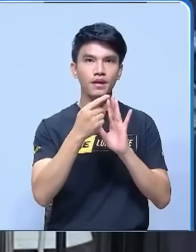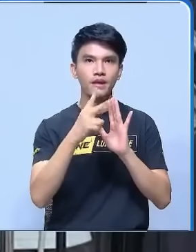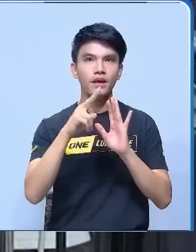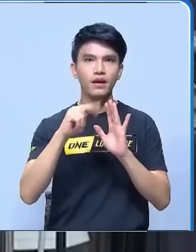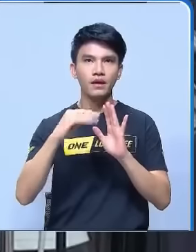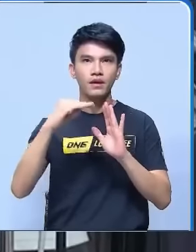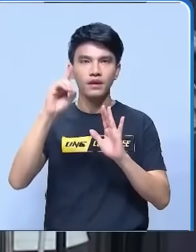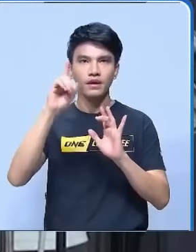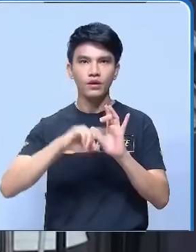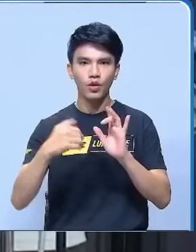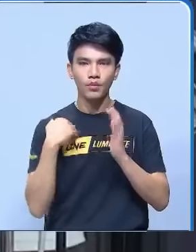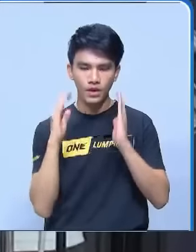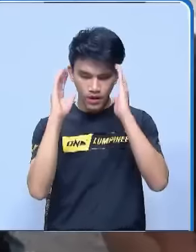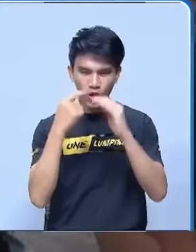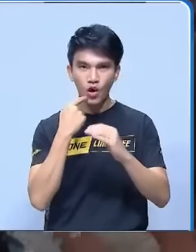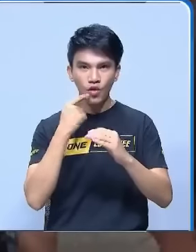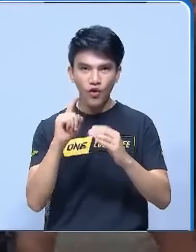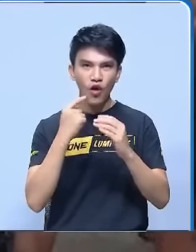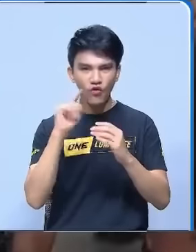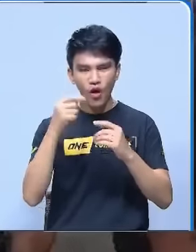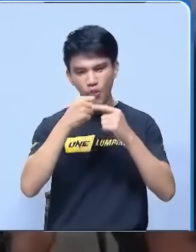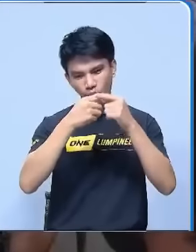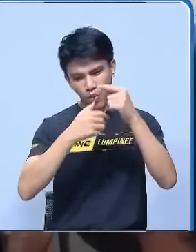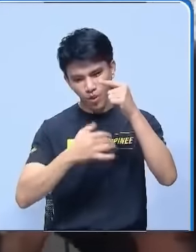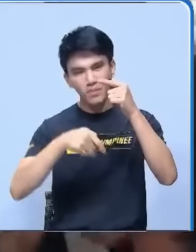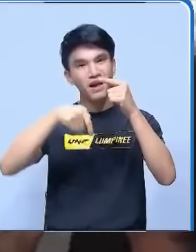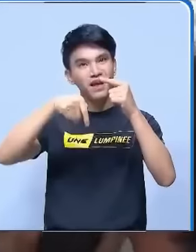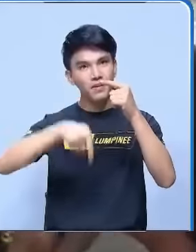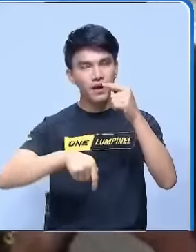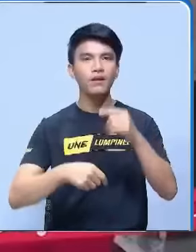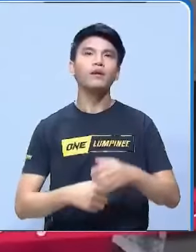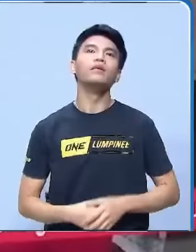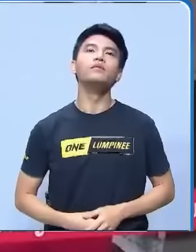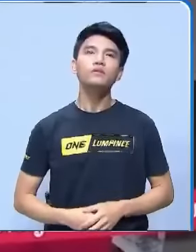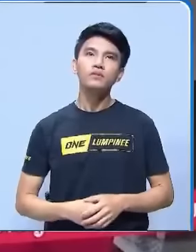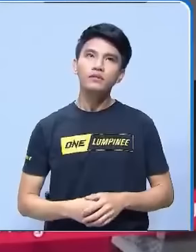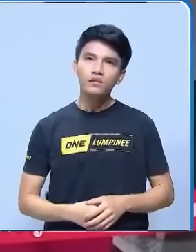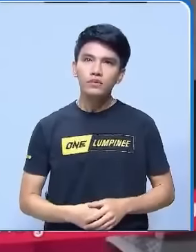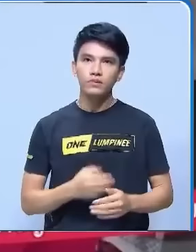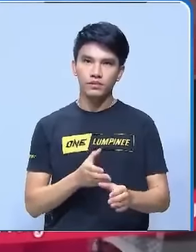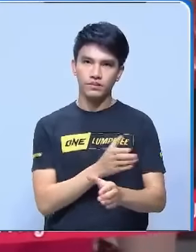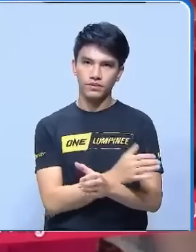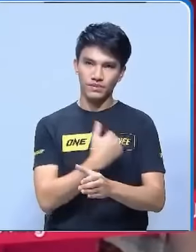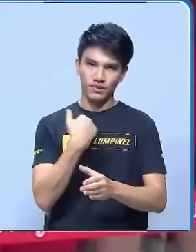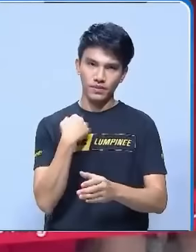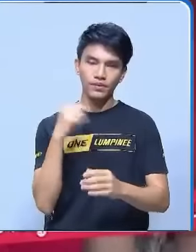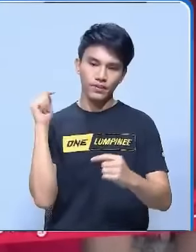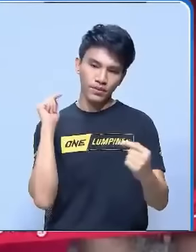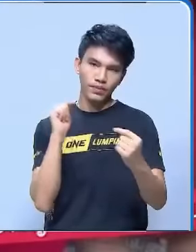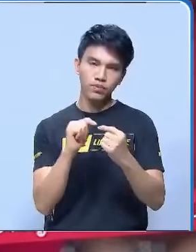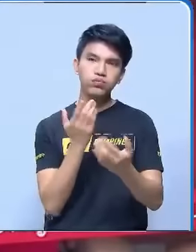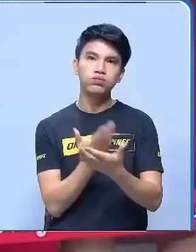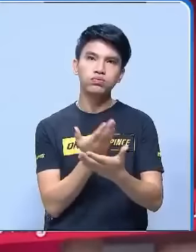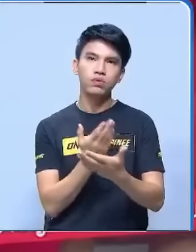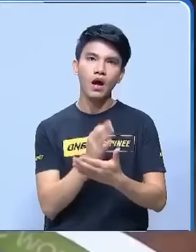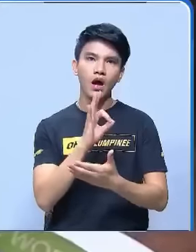ได้รับเรื่องร้องเรียนเห็นบอกว่าแบบเป็นพันเคสอ่ ะ ที่ทักเข้ามาแล้วก็คือก่อนหน้านี้ก็มีเรื่องคดีForexใช่ไหมคะ เขาทำสำเร็จมา